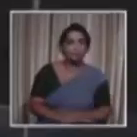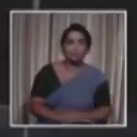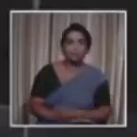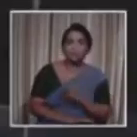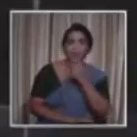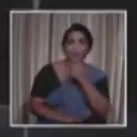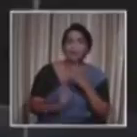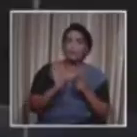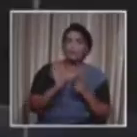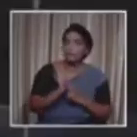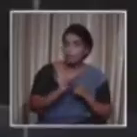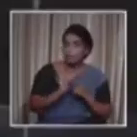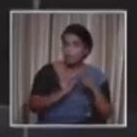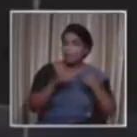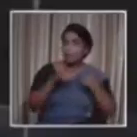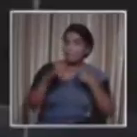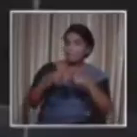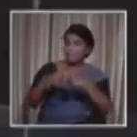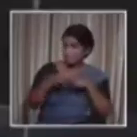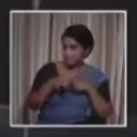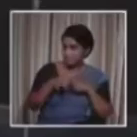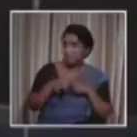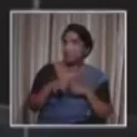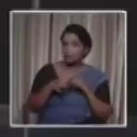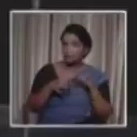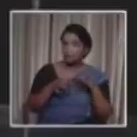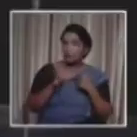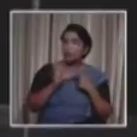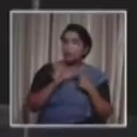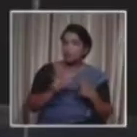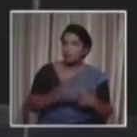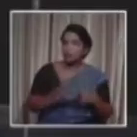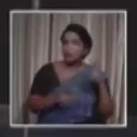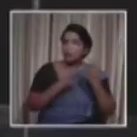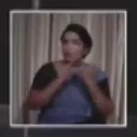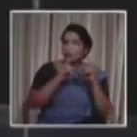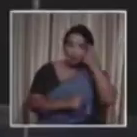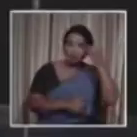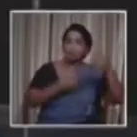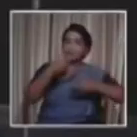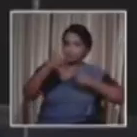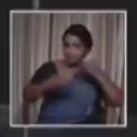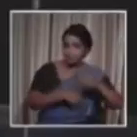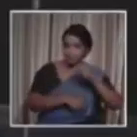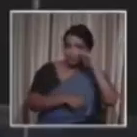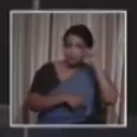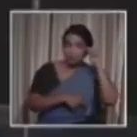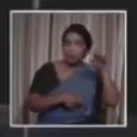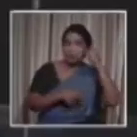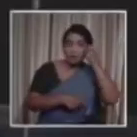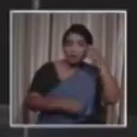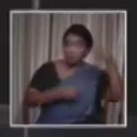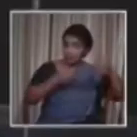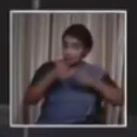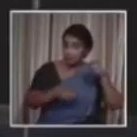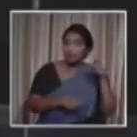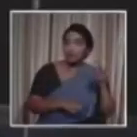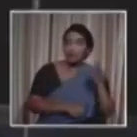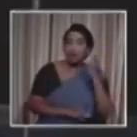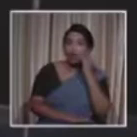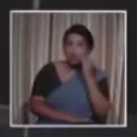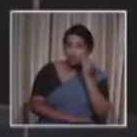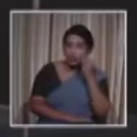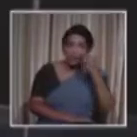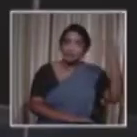විරවංශ මැතිතුමා නගපු ප්‍රශ්නෙට නැවත වතාවක් මම පිළිතුරු දෙන්නේ විවිධ යෝජනා අපිට ලැබිලා තියෙනවා. එතකොට මේ ලැබිච්ච යෝජනාවල රුසියාවෙන්